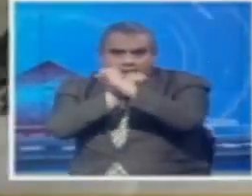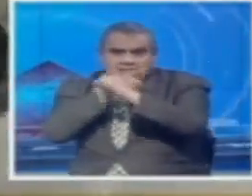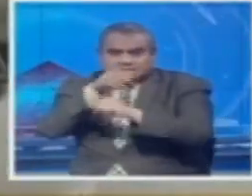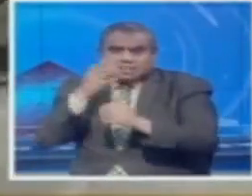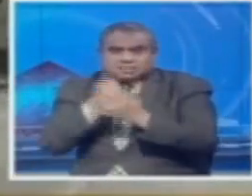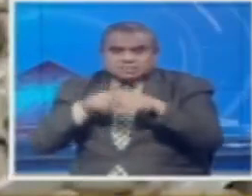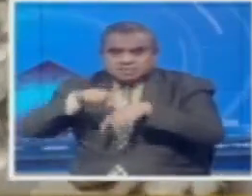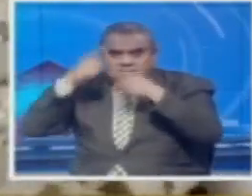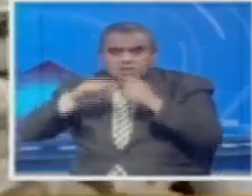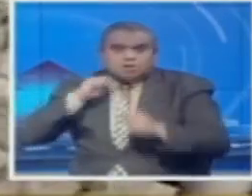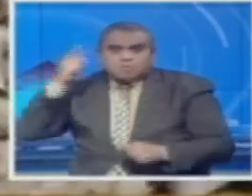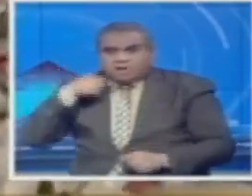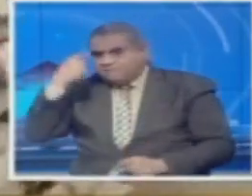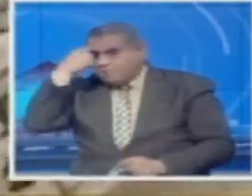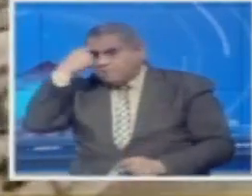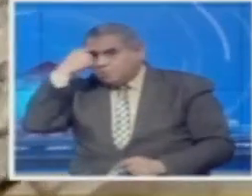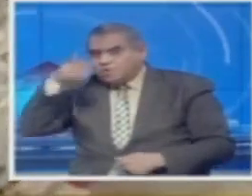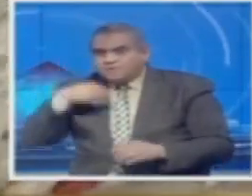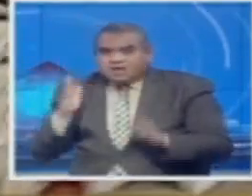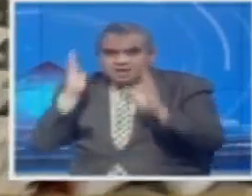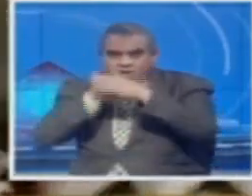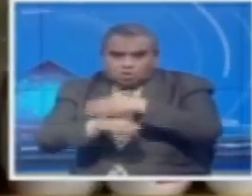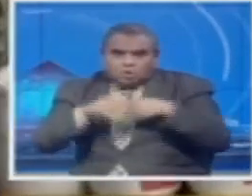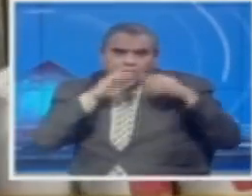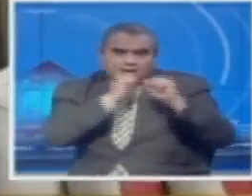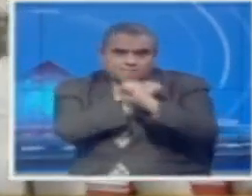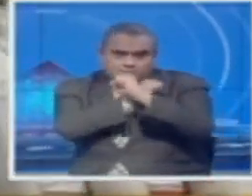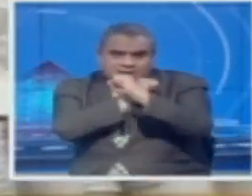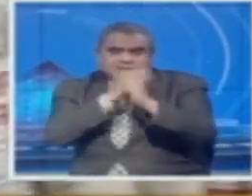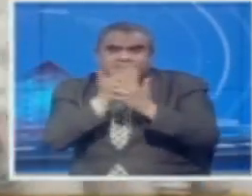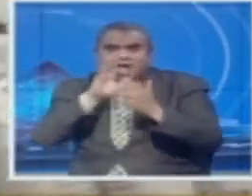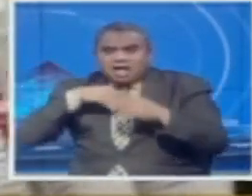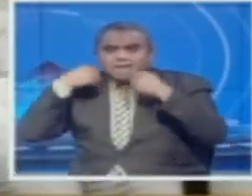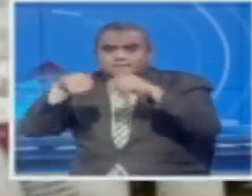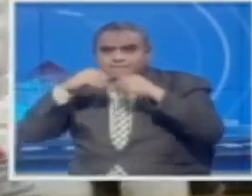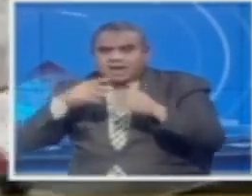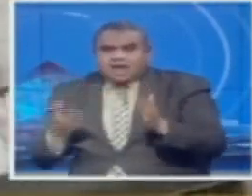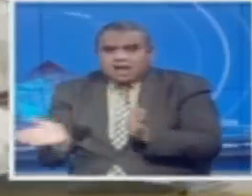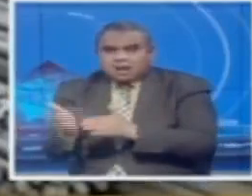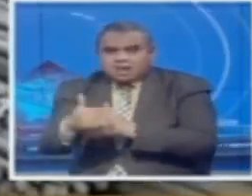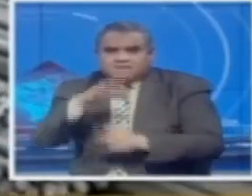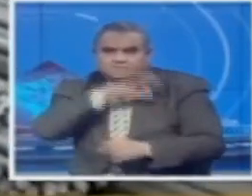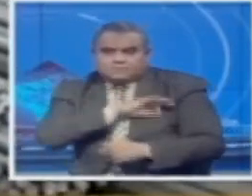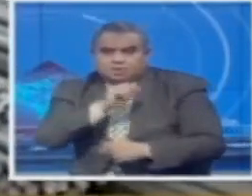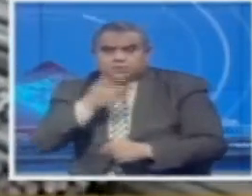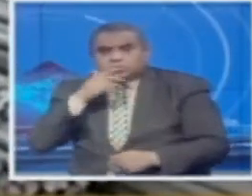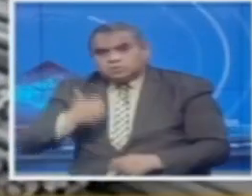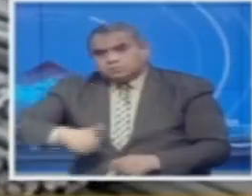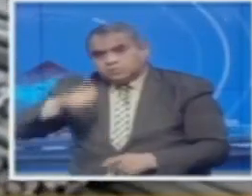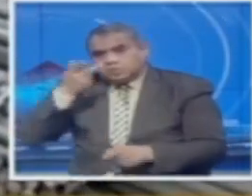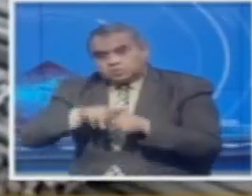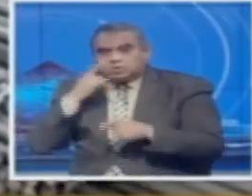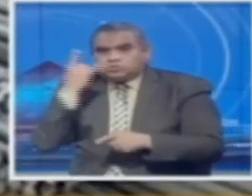الغذائية بالمنوفية بتخزينها لحجبها عن التداول لرفع أسعارها وبيعها بالسوق السوداء. ونجحت الإدارة في